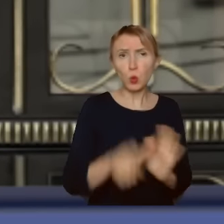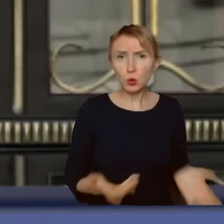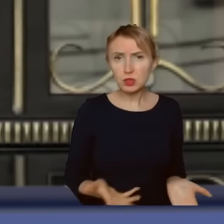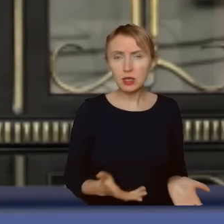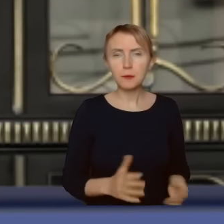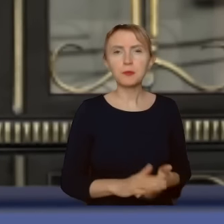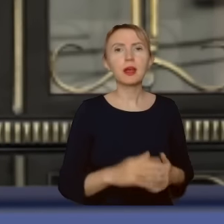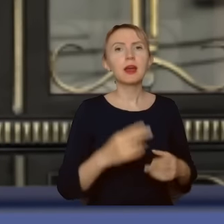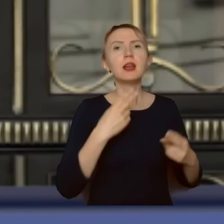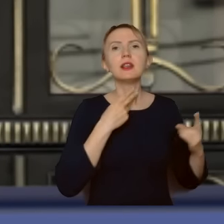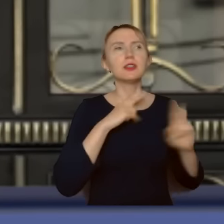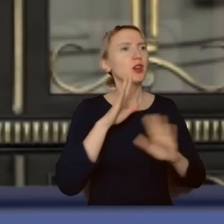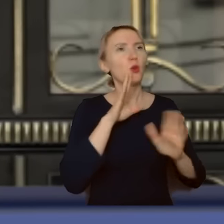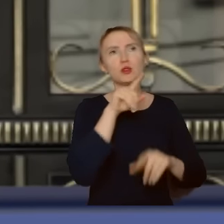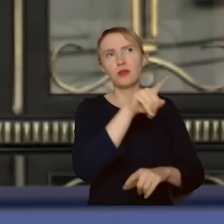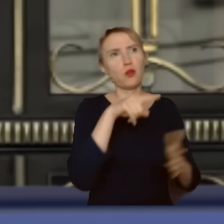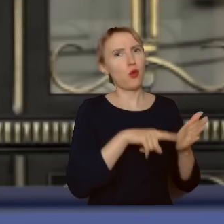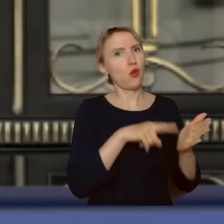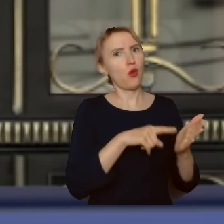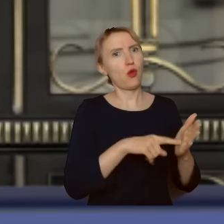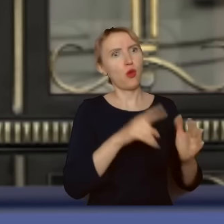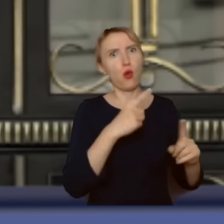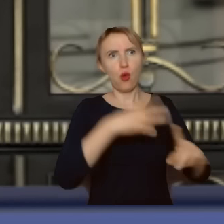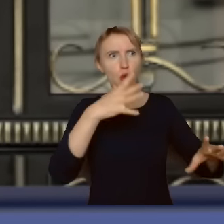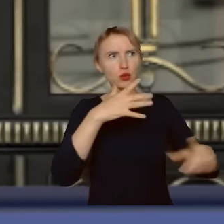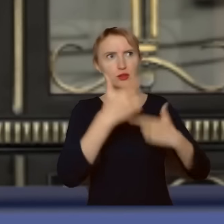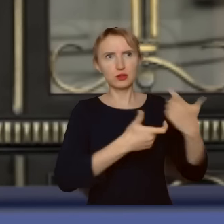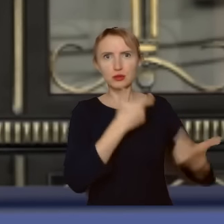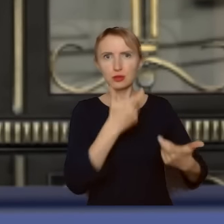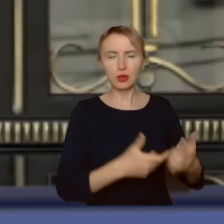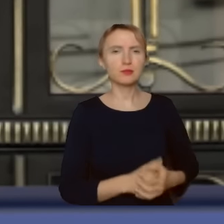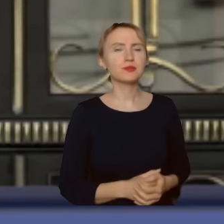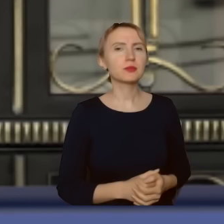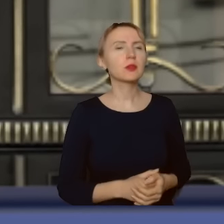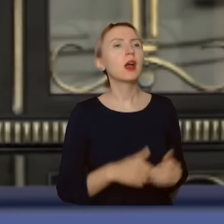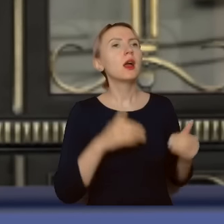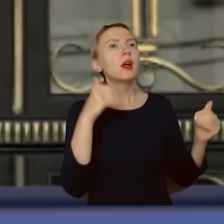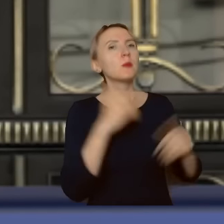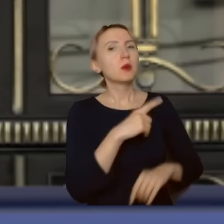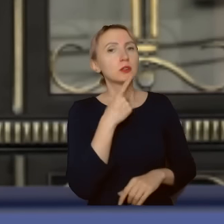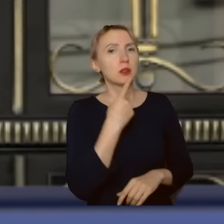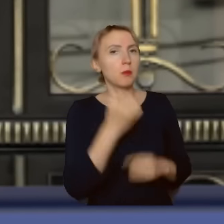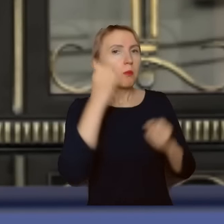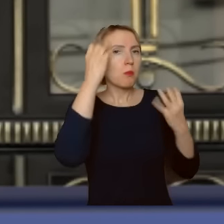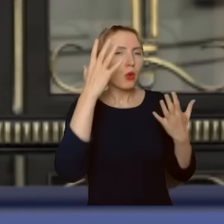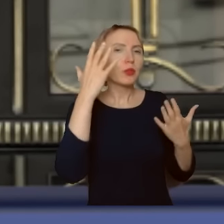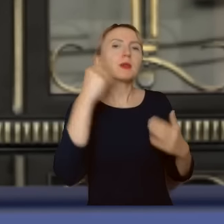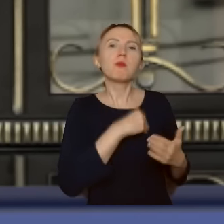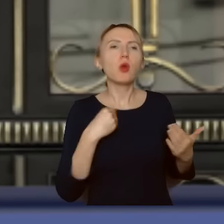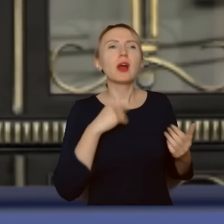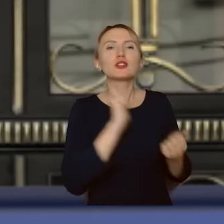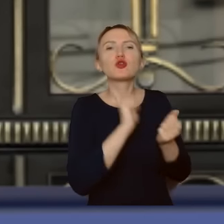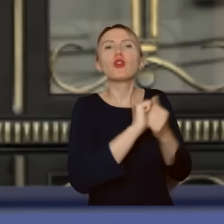głosowali na takie rozwiązania, na takie drastyczne rozwiązania. Można powiedzieć, mądry Polak poszkodzi, prawda?